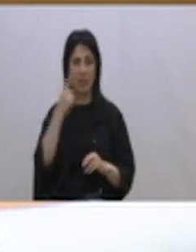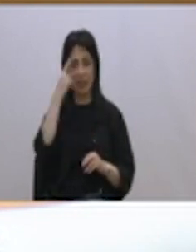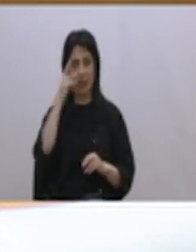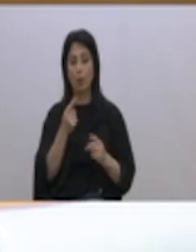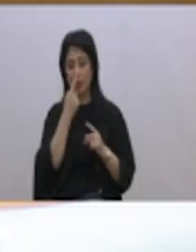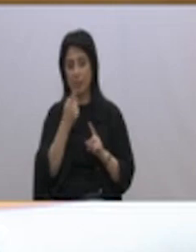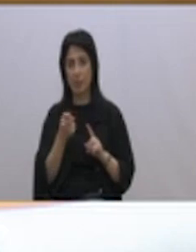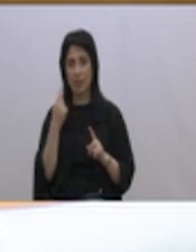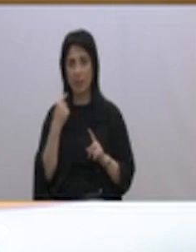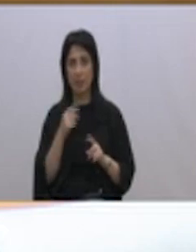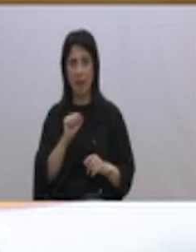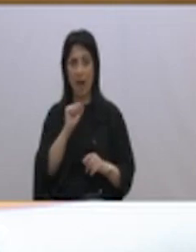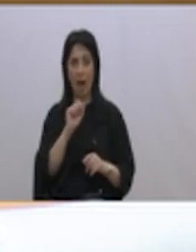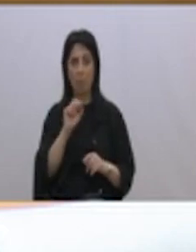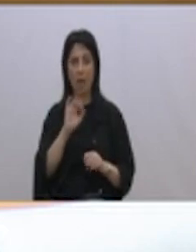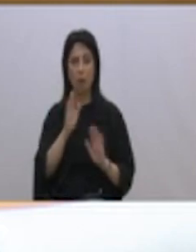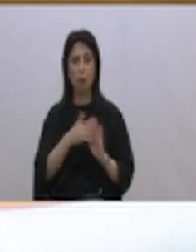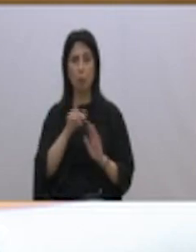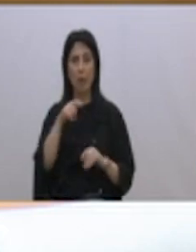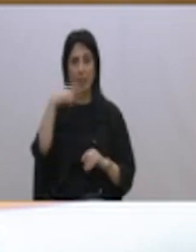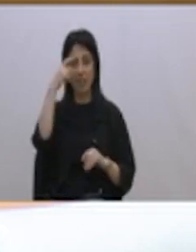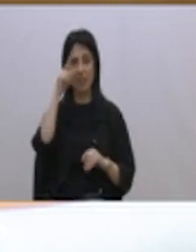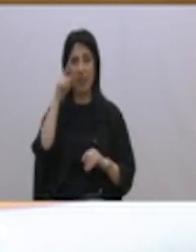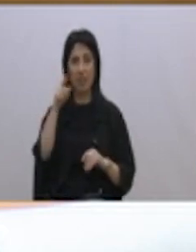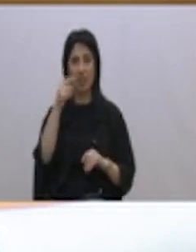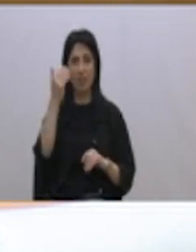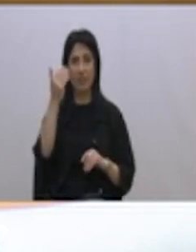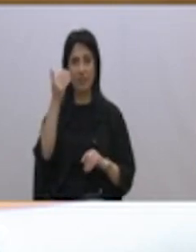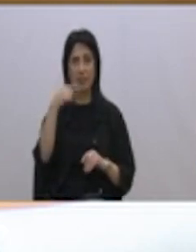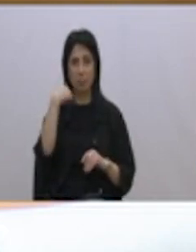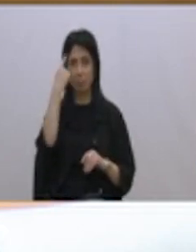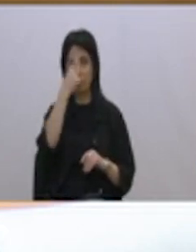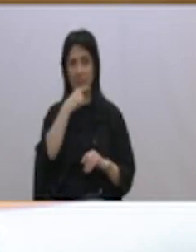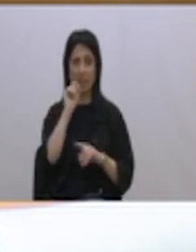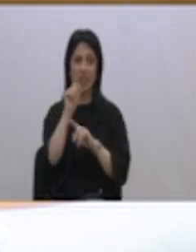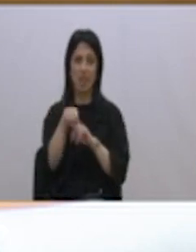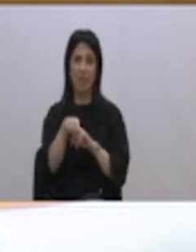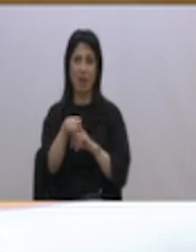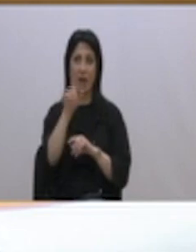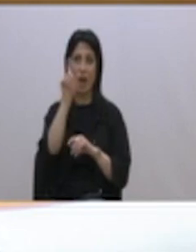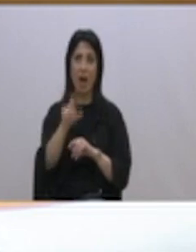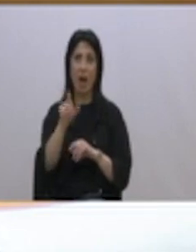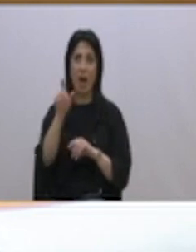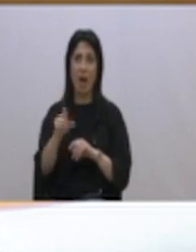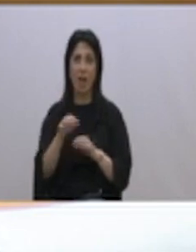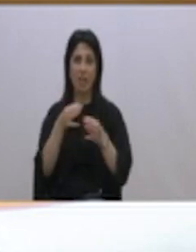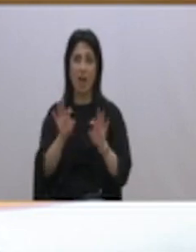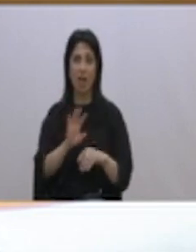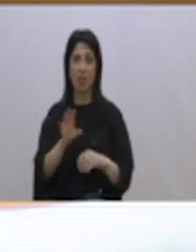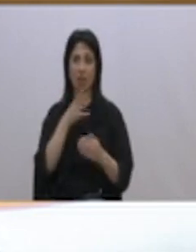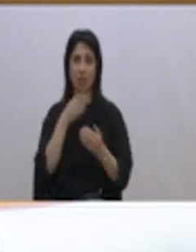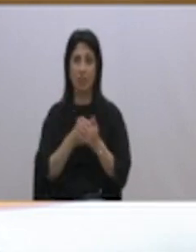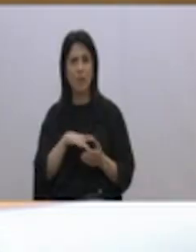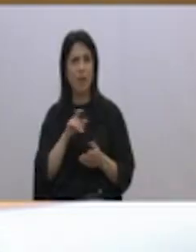უნდა მოვიტყუოთ. აბას თუმანში ბიძინა ივანიშვილის ასე პირადი დავალებით ადამიანები არ შეუშვეს